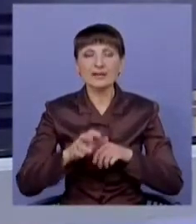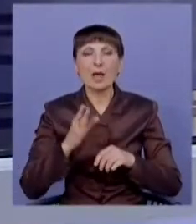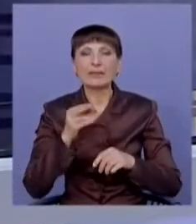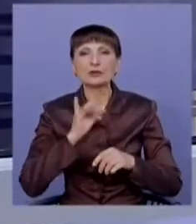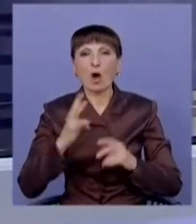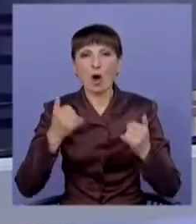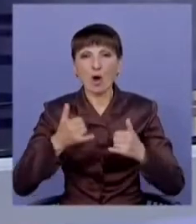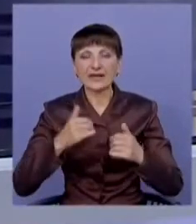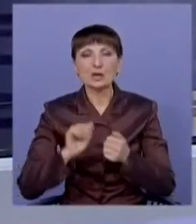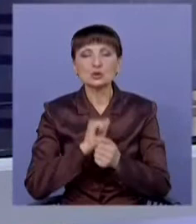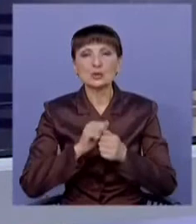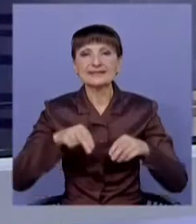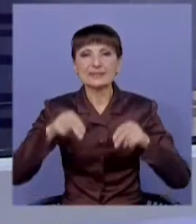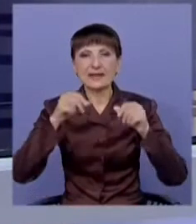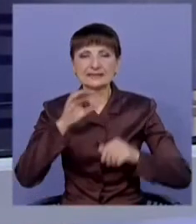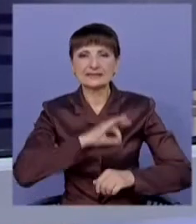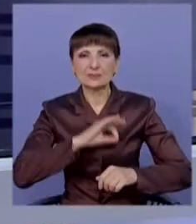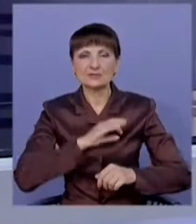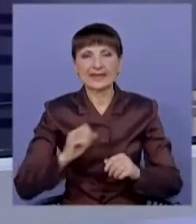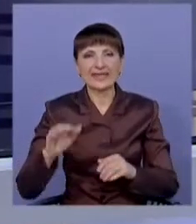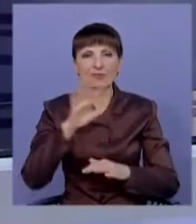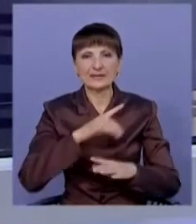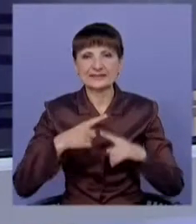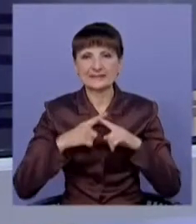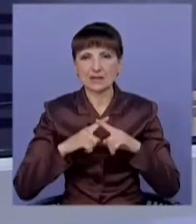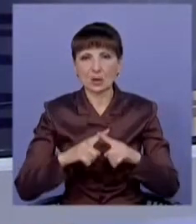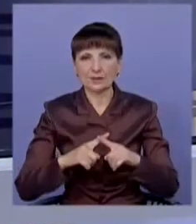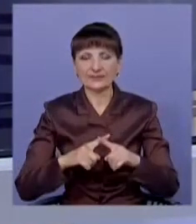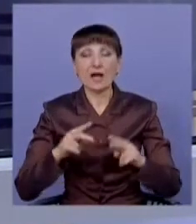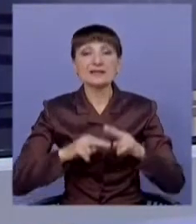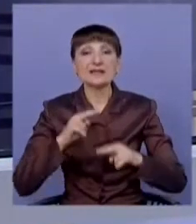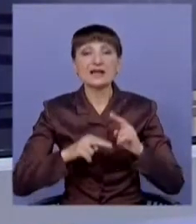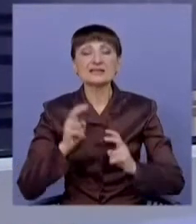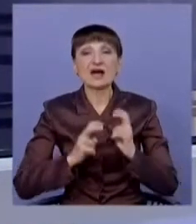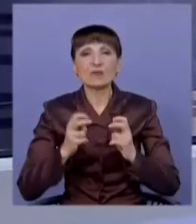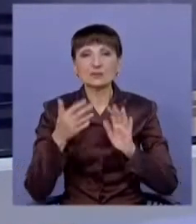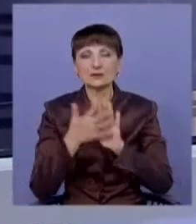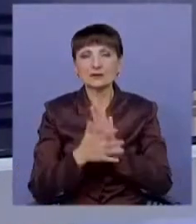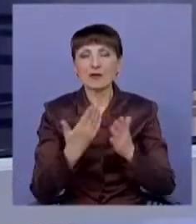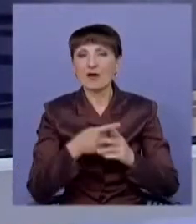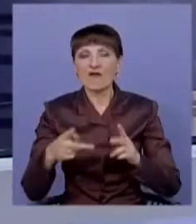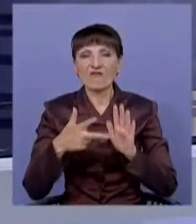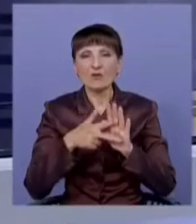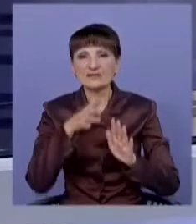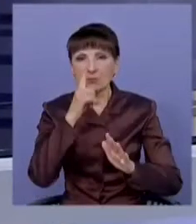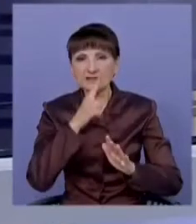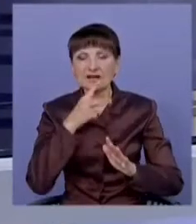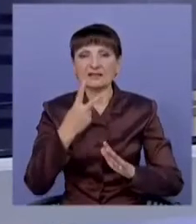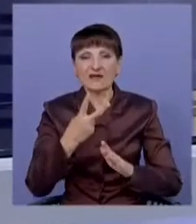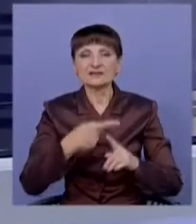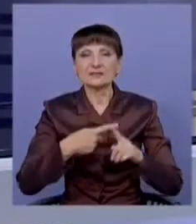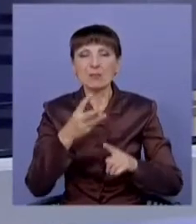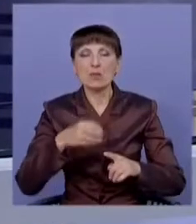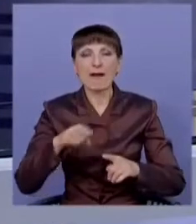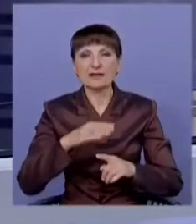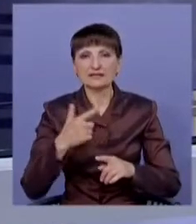бетонные изделия и сухие смеси с использованием европейских технологий. На строительство завода ушло около 8 месяцев и 2,5